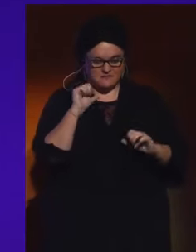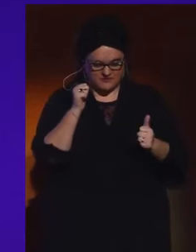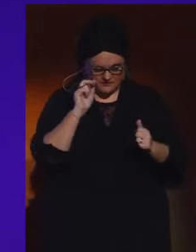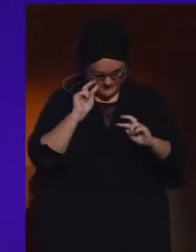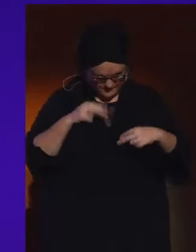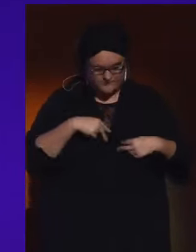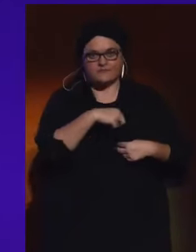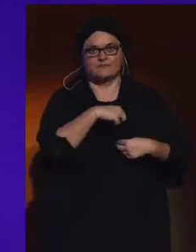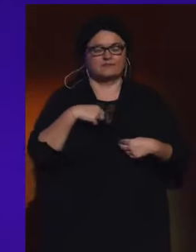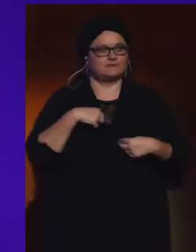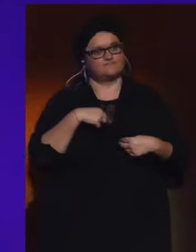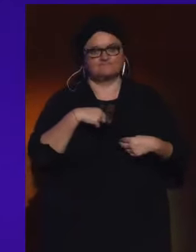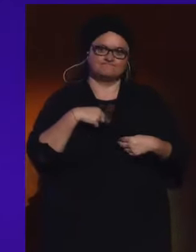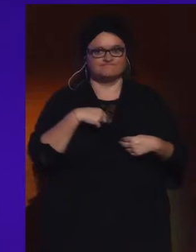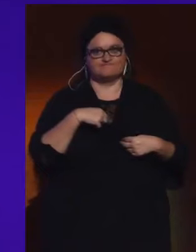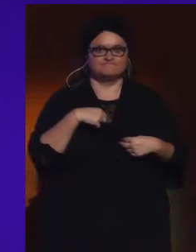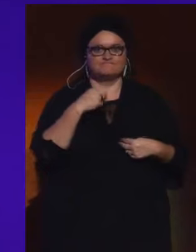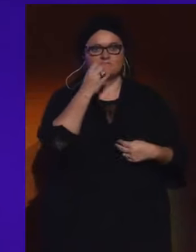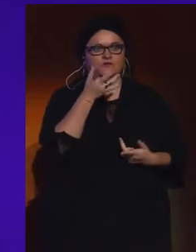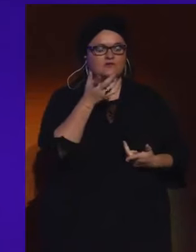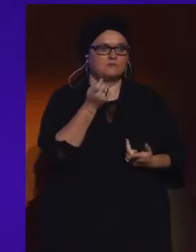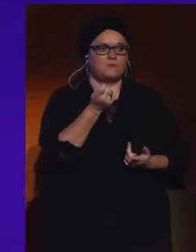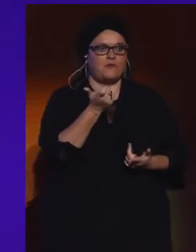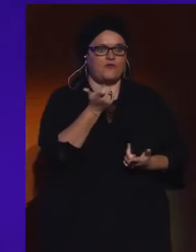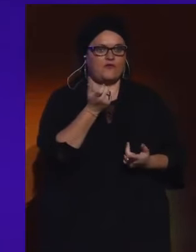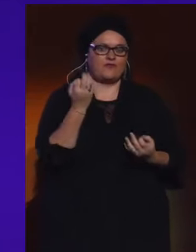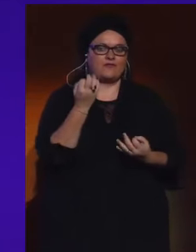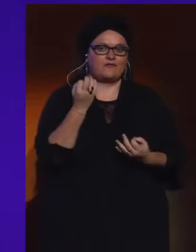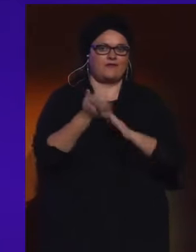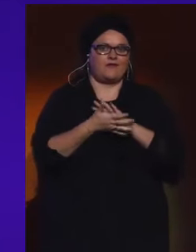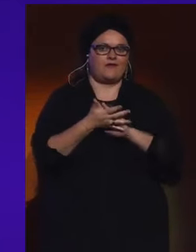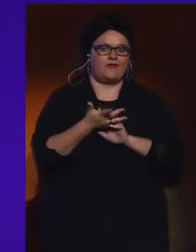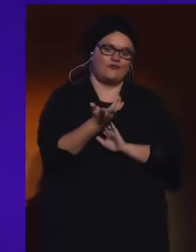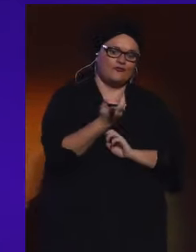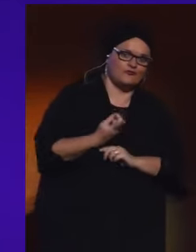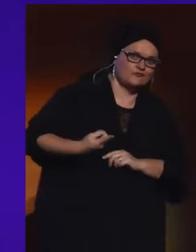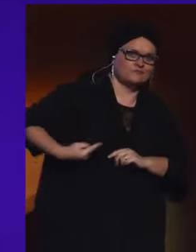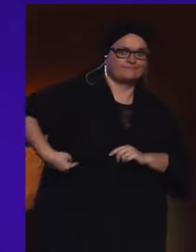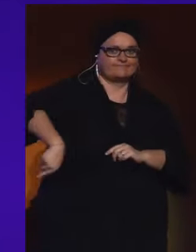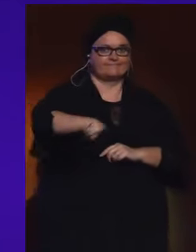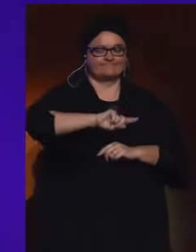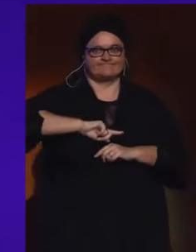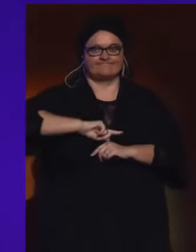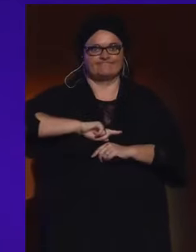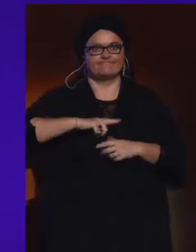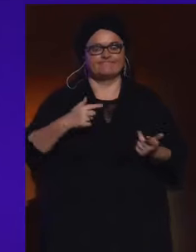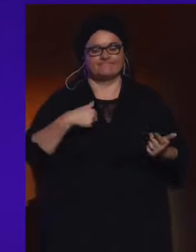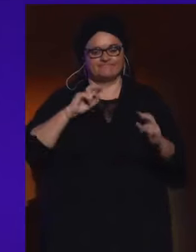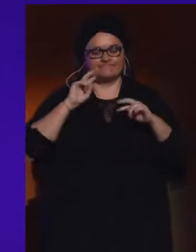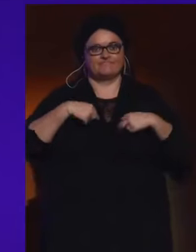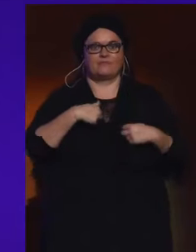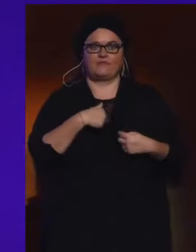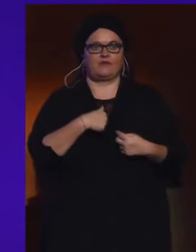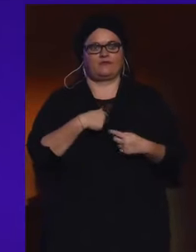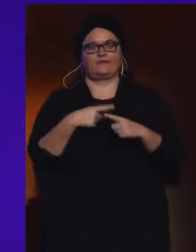egitea baino, esango dituan hitz apurrak guri buruz hitz egiteko izan behar diela. Niri buruz